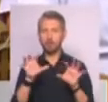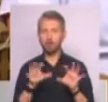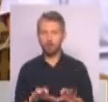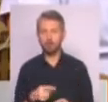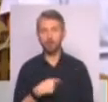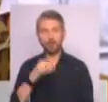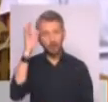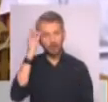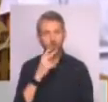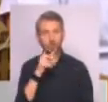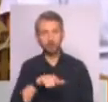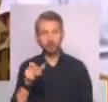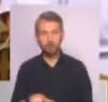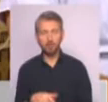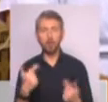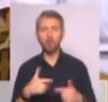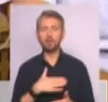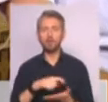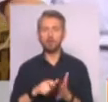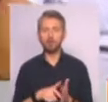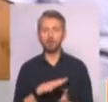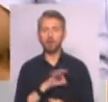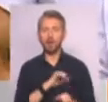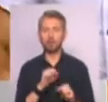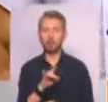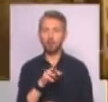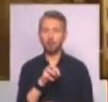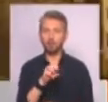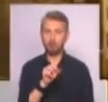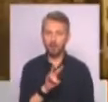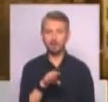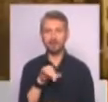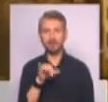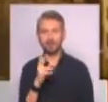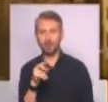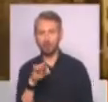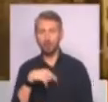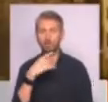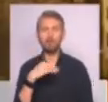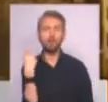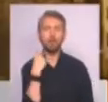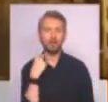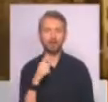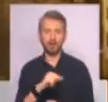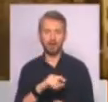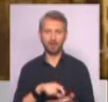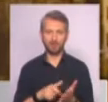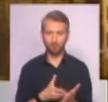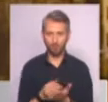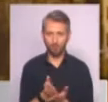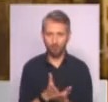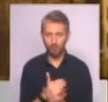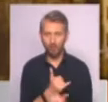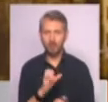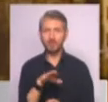я нагадаю нашим глядачам, гостем студії був адвокат Роман Тутиколо. І говорили ми про борги за комунальні послуги. СТН та